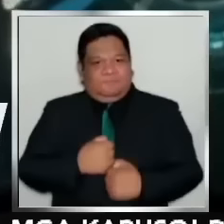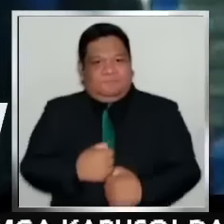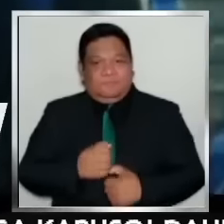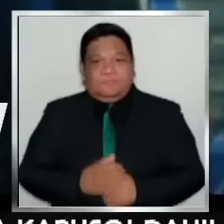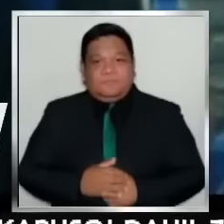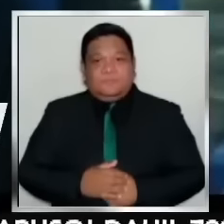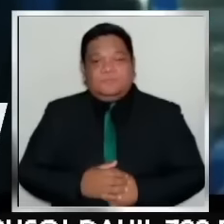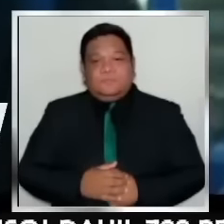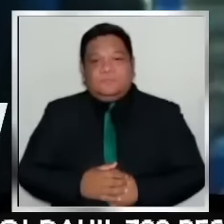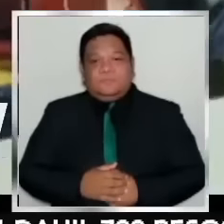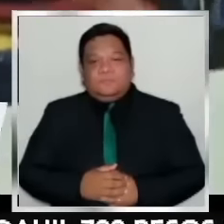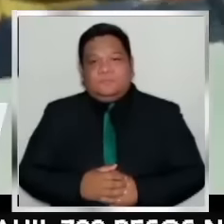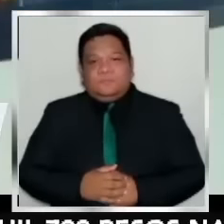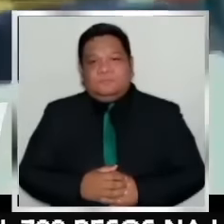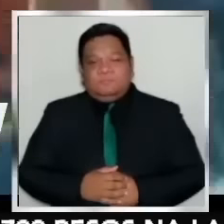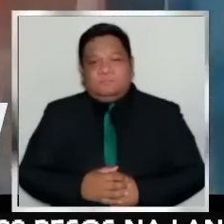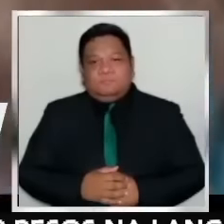din yun.